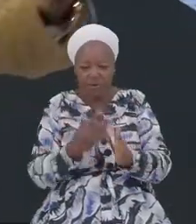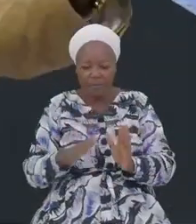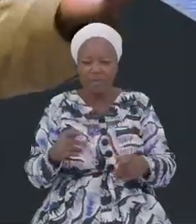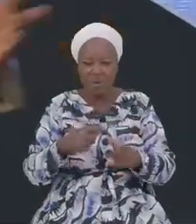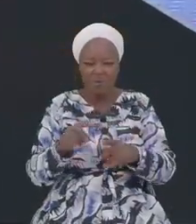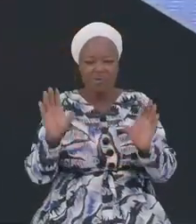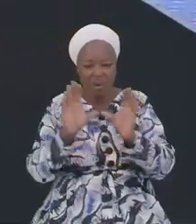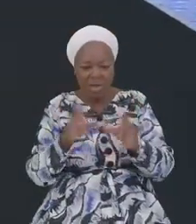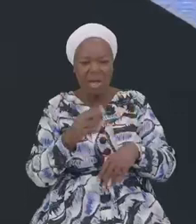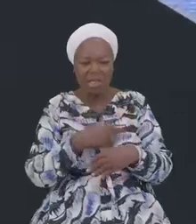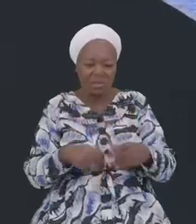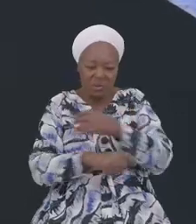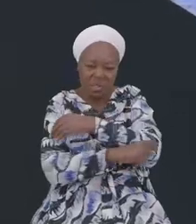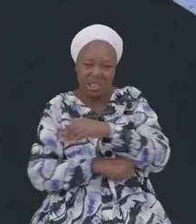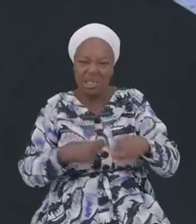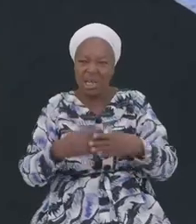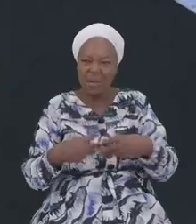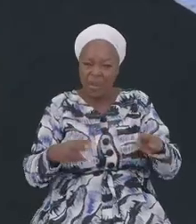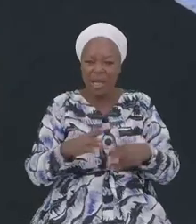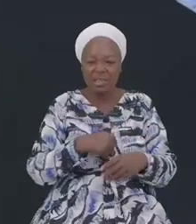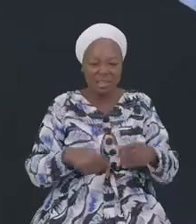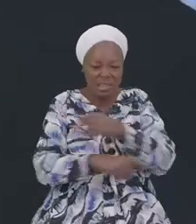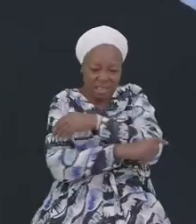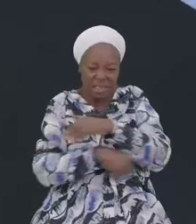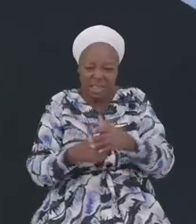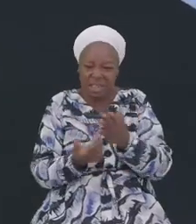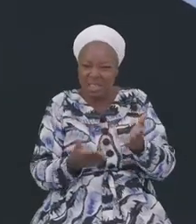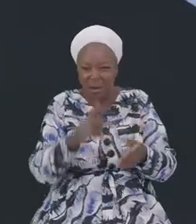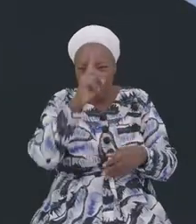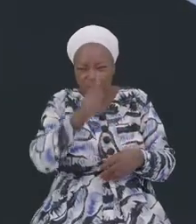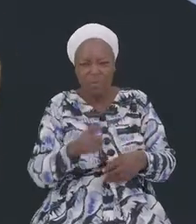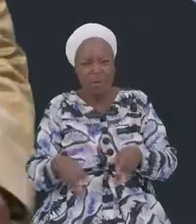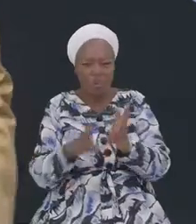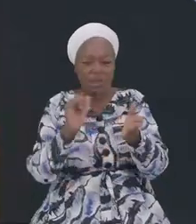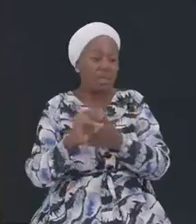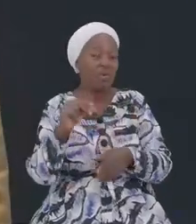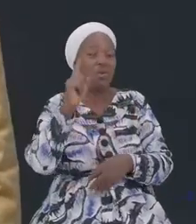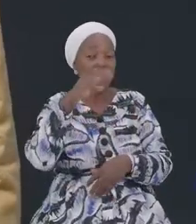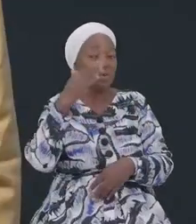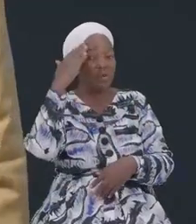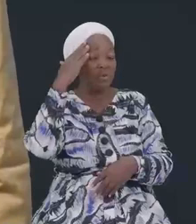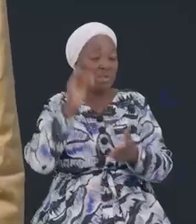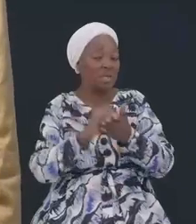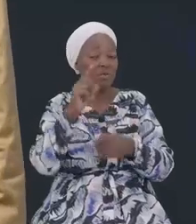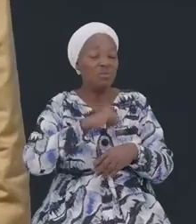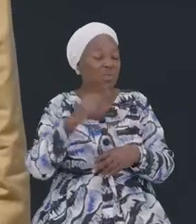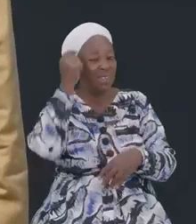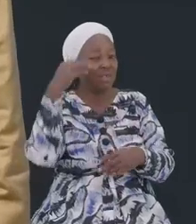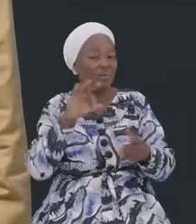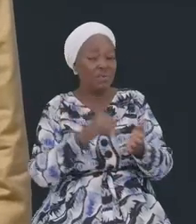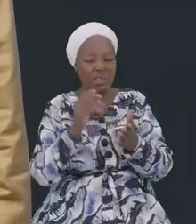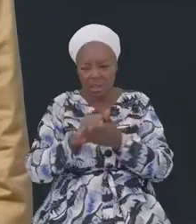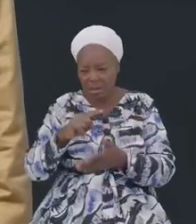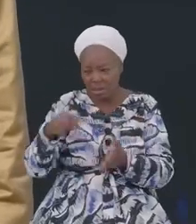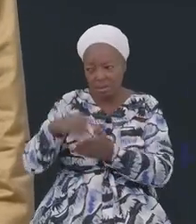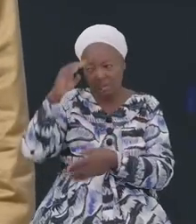ou bien nous volons d'une manière mystérieuse, que personne ne puisse le savoir, personne ne peut suspecter que cet